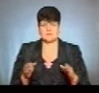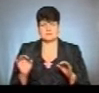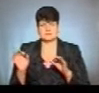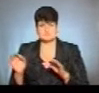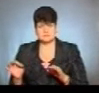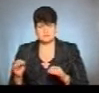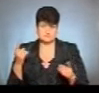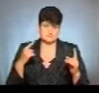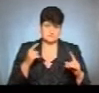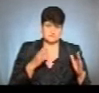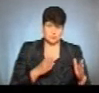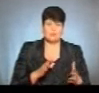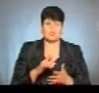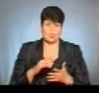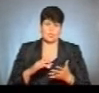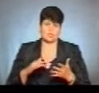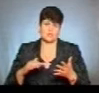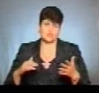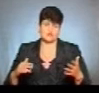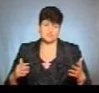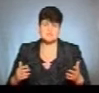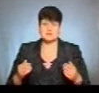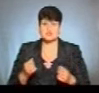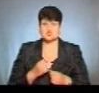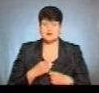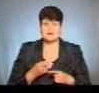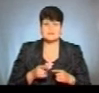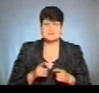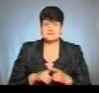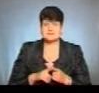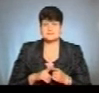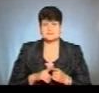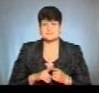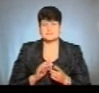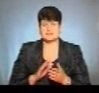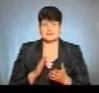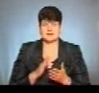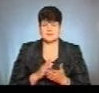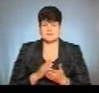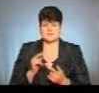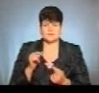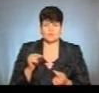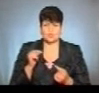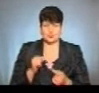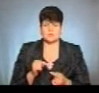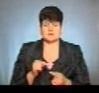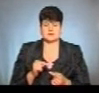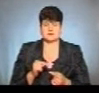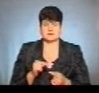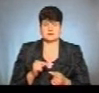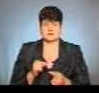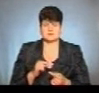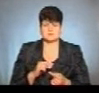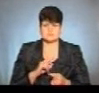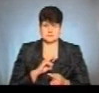ну, продовжується. І, ну, на жаль, це також не властиво для зрілих політичних сил, тому що